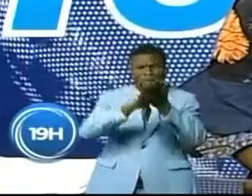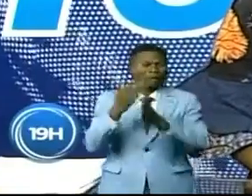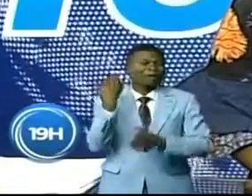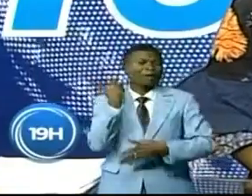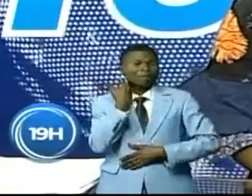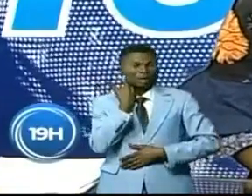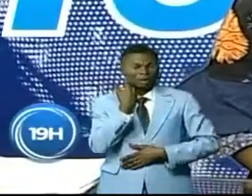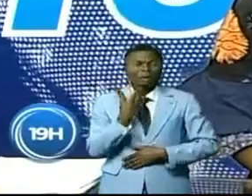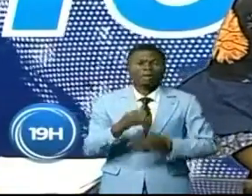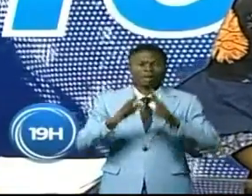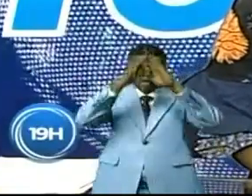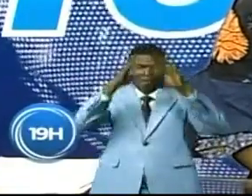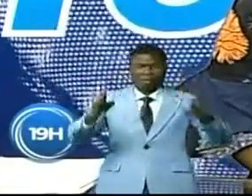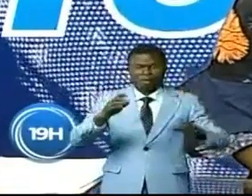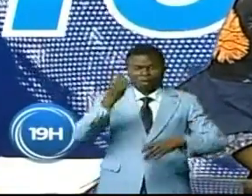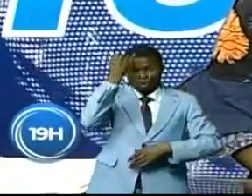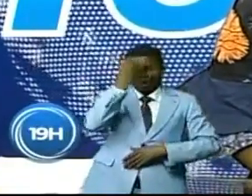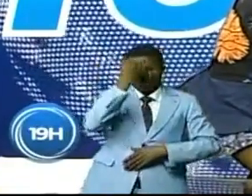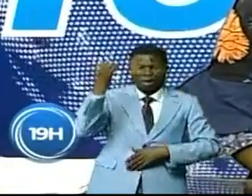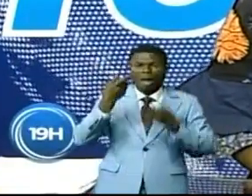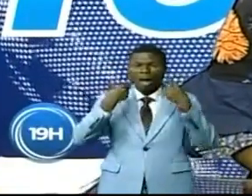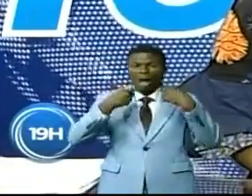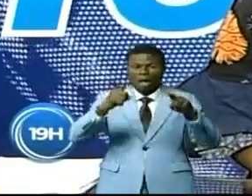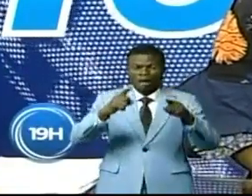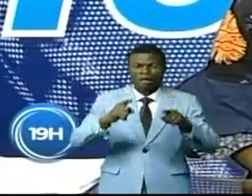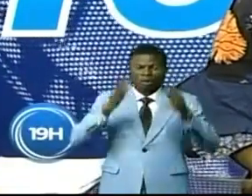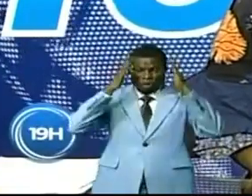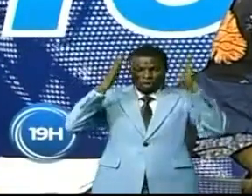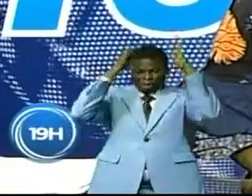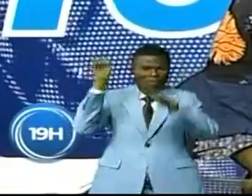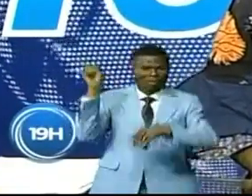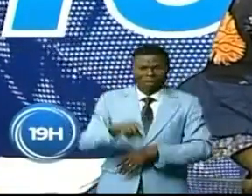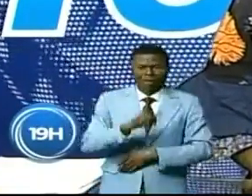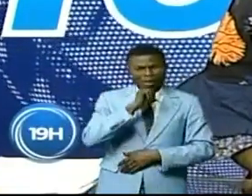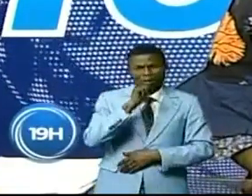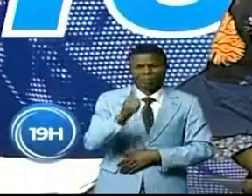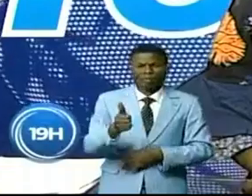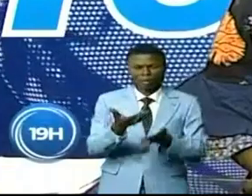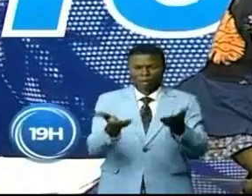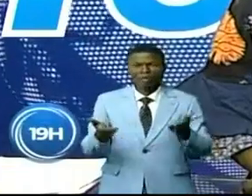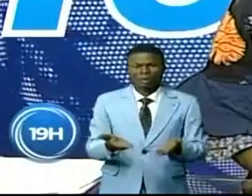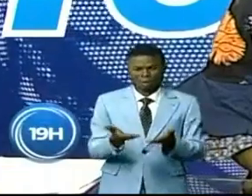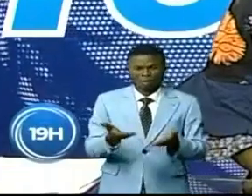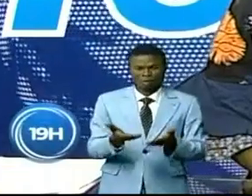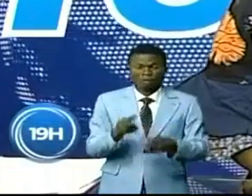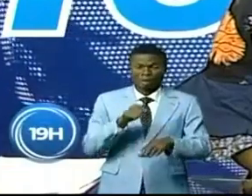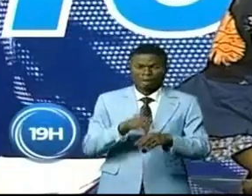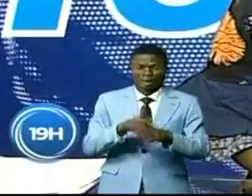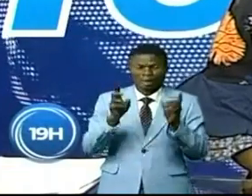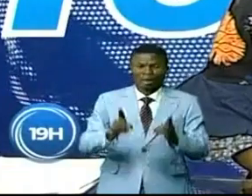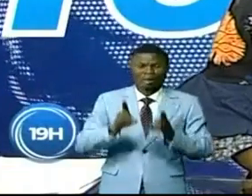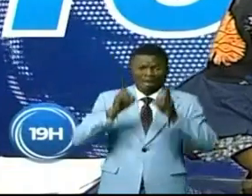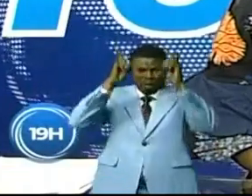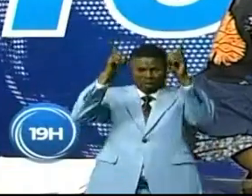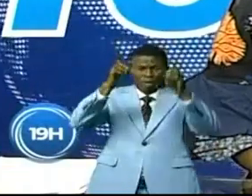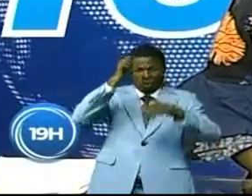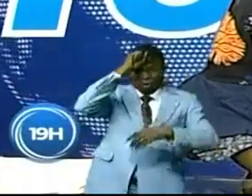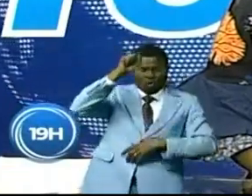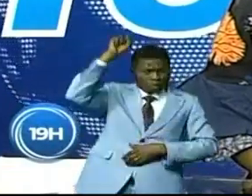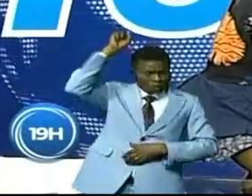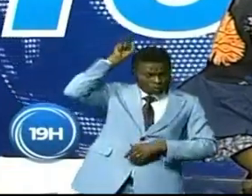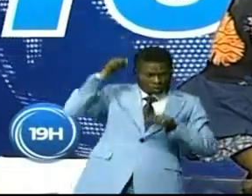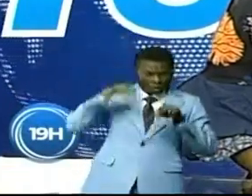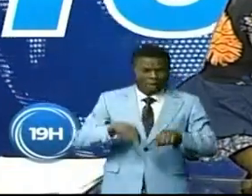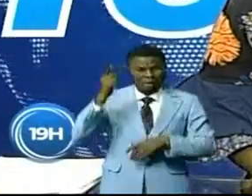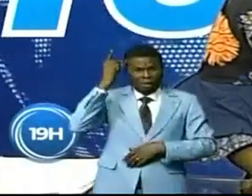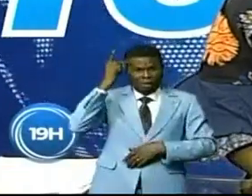d'annoncer officiellement le report de l'arrivée du Saint-Père en RDC et au Soudan. À Kinshasa, c'est le